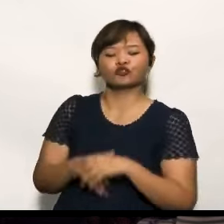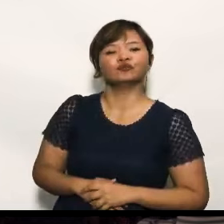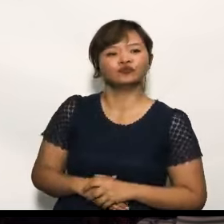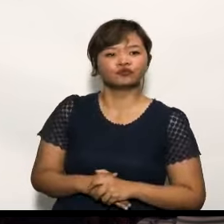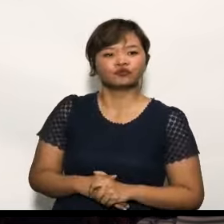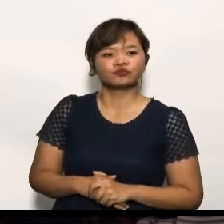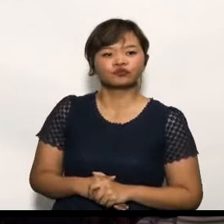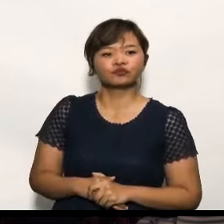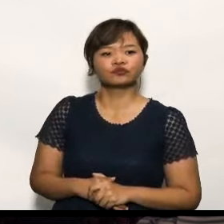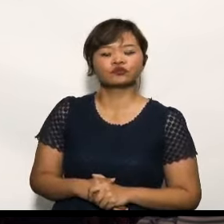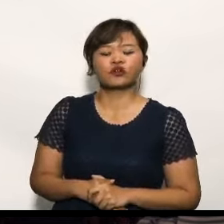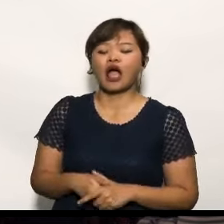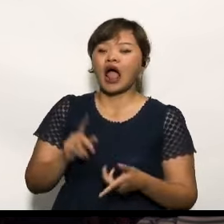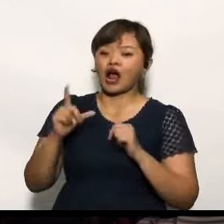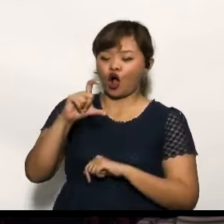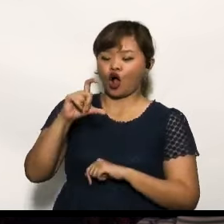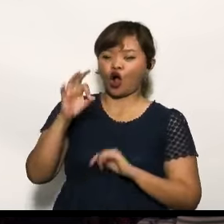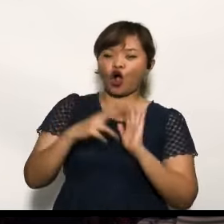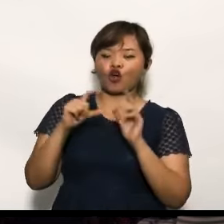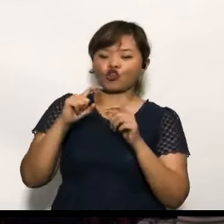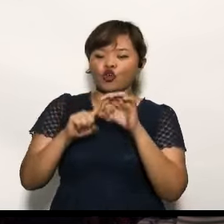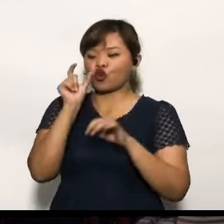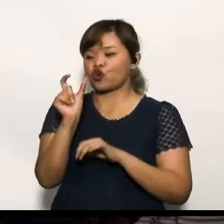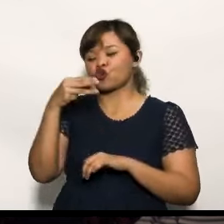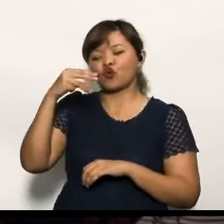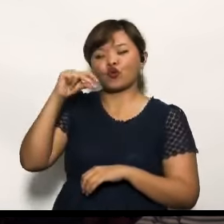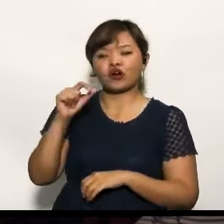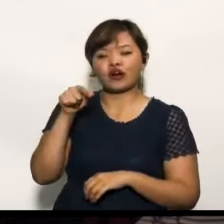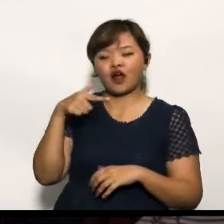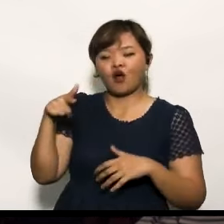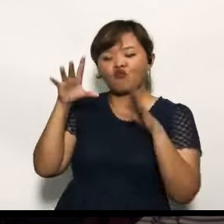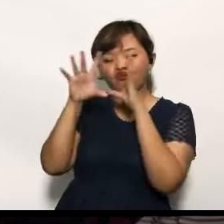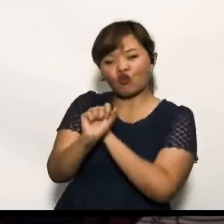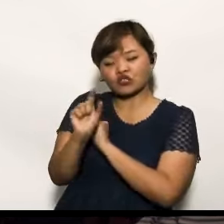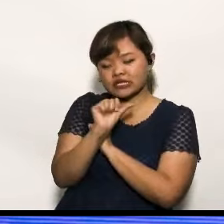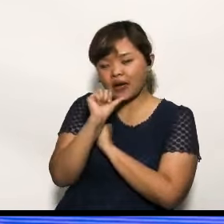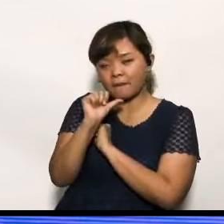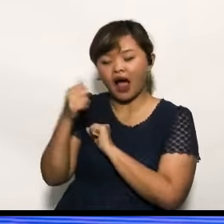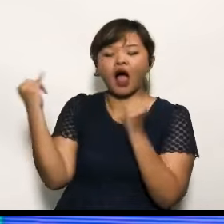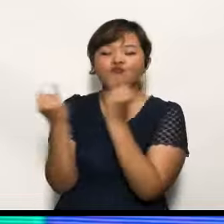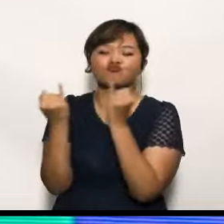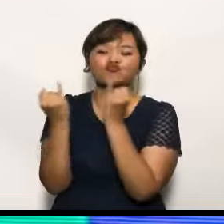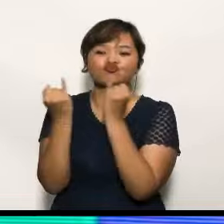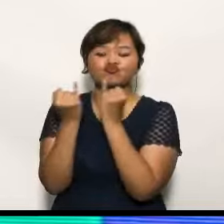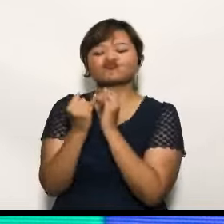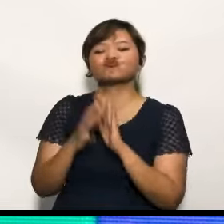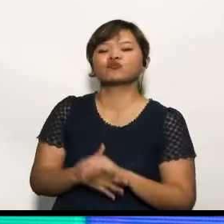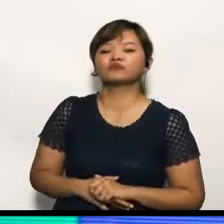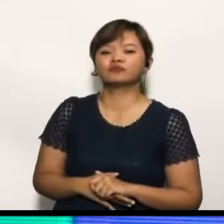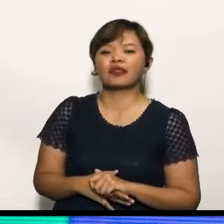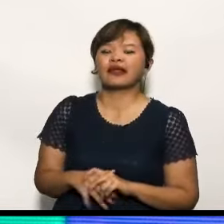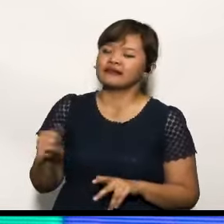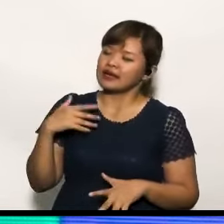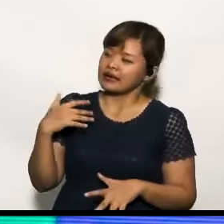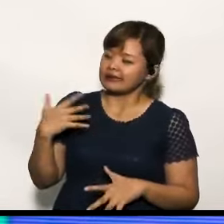kita conquer itu fokusnya adalah musuh ya. Untuk kita menaklukkan sesuatu berarti fokus